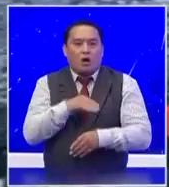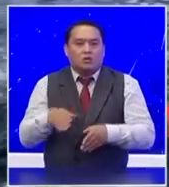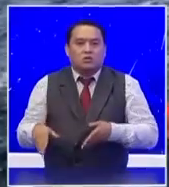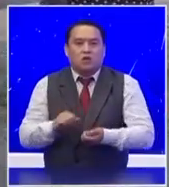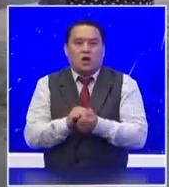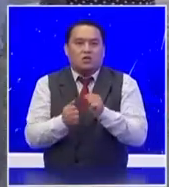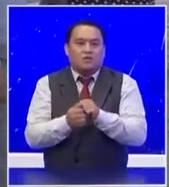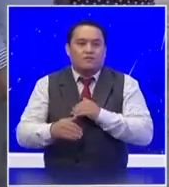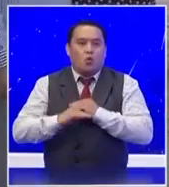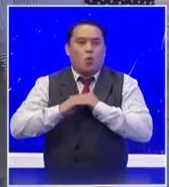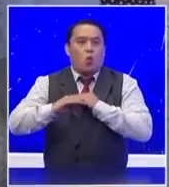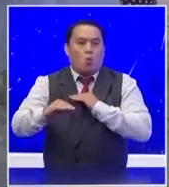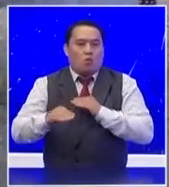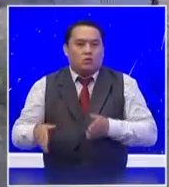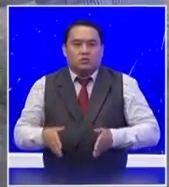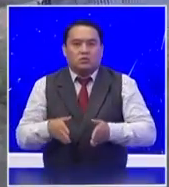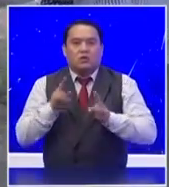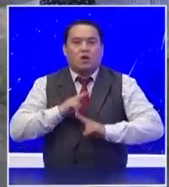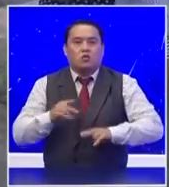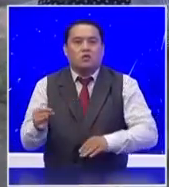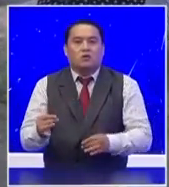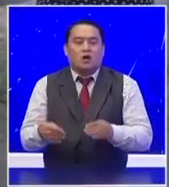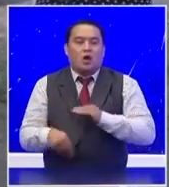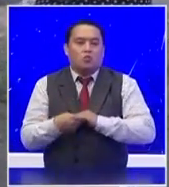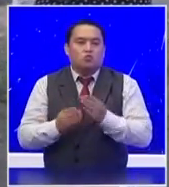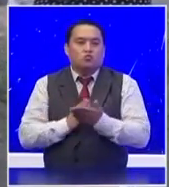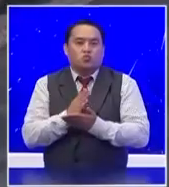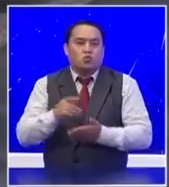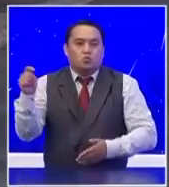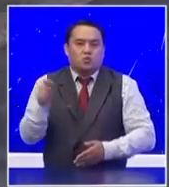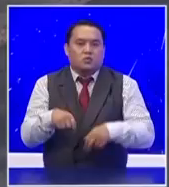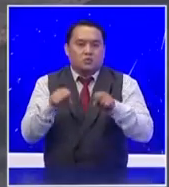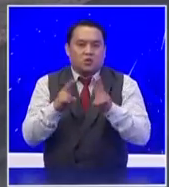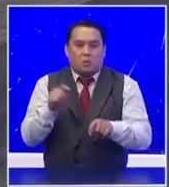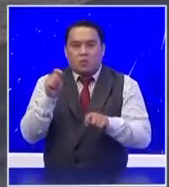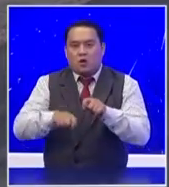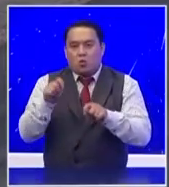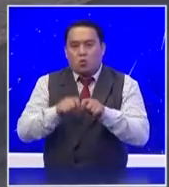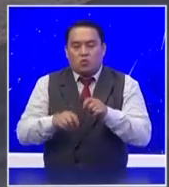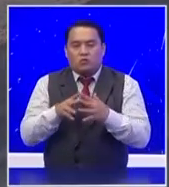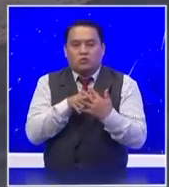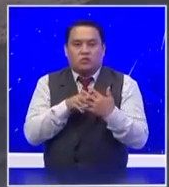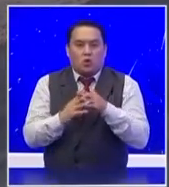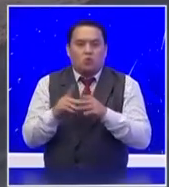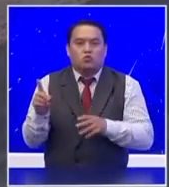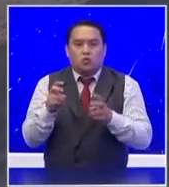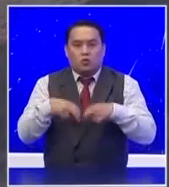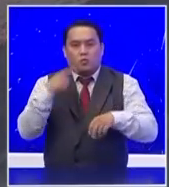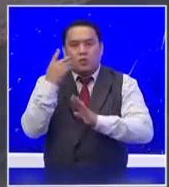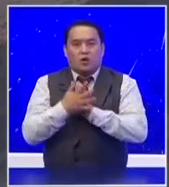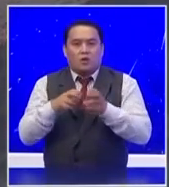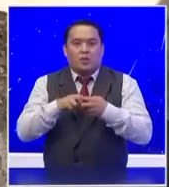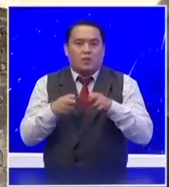уложенного асфальта. Данный ролик заинтересовал сотрудников антикоррупционной службы, и мониторинговая группа посетила населенный пункт, чтобы разобраться в